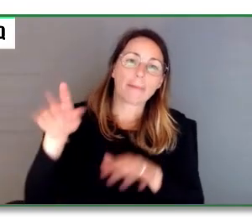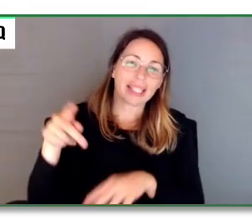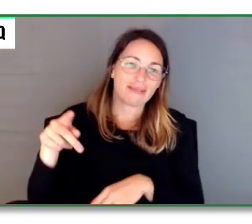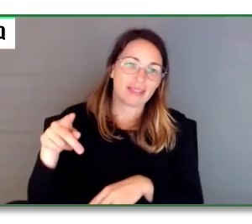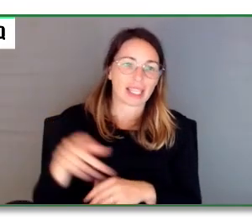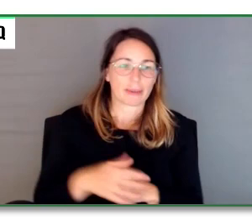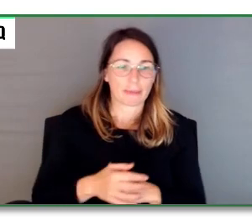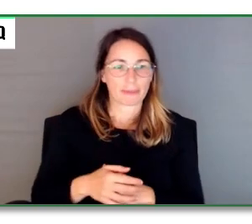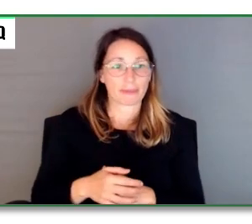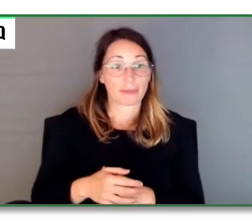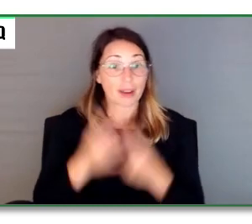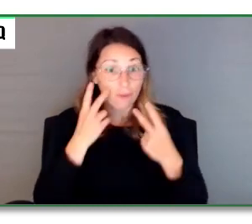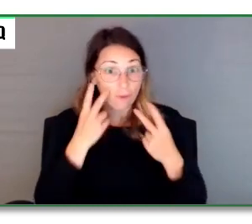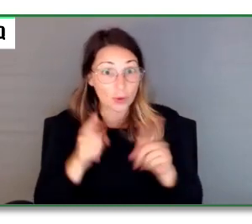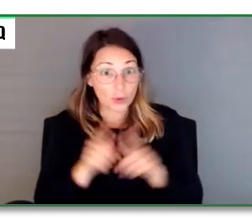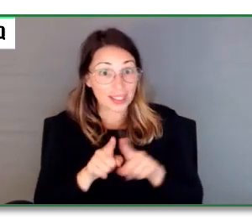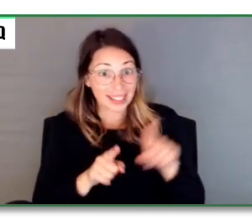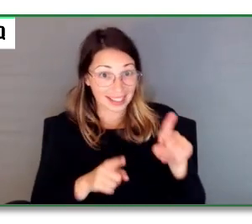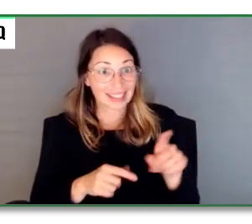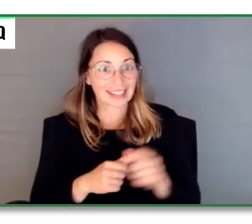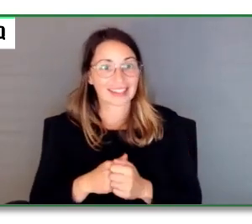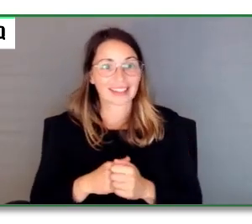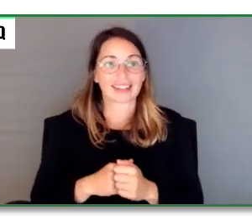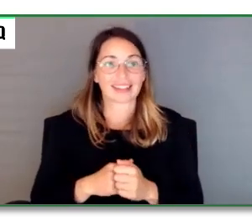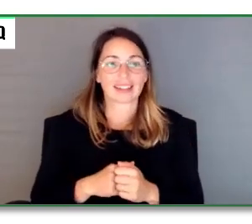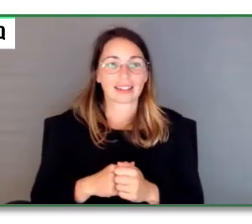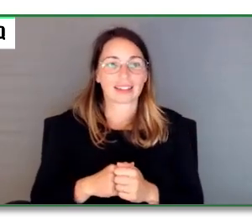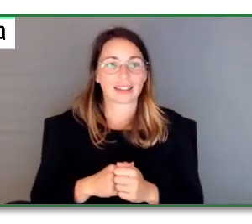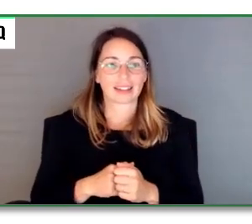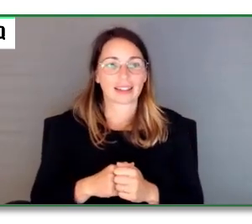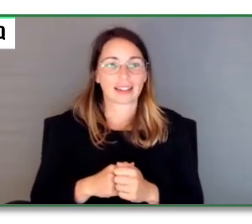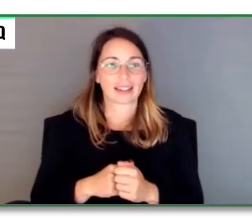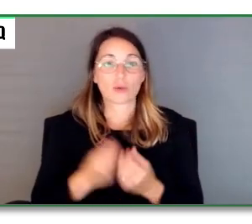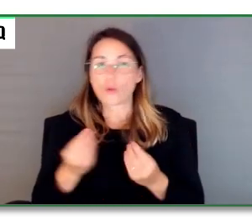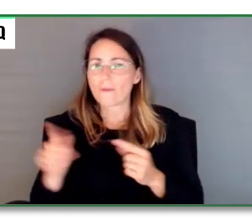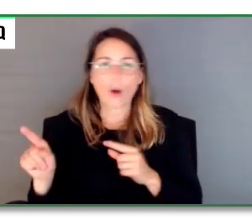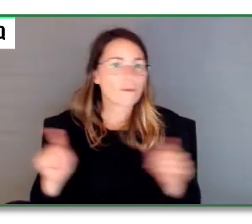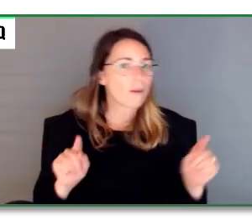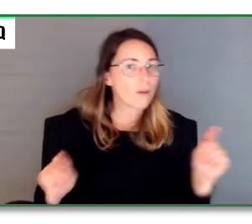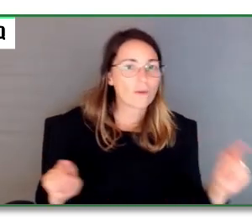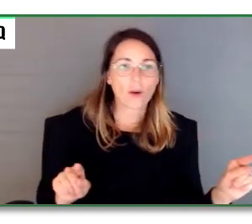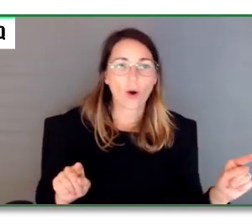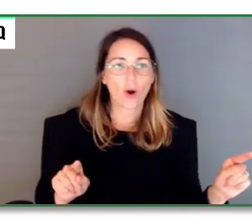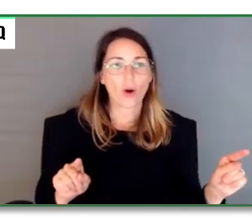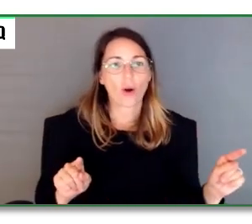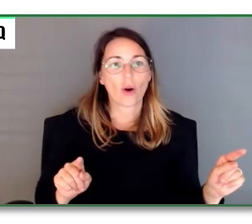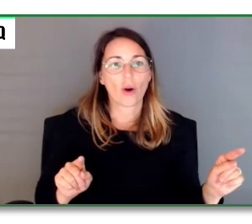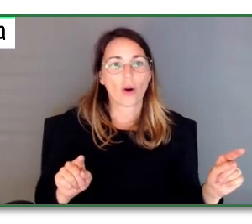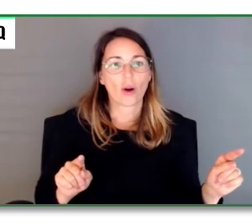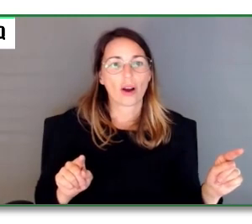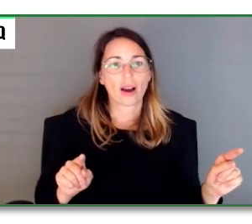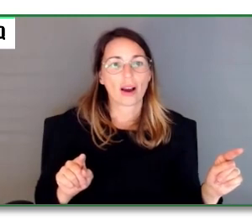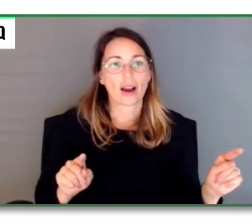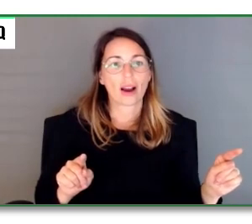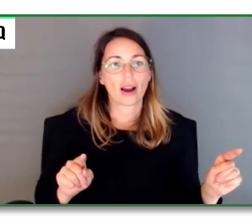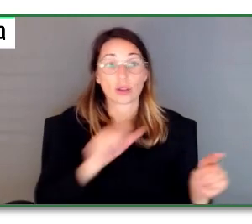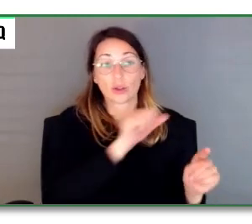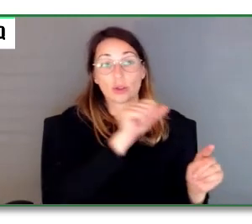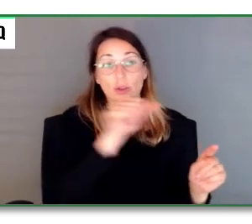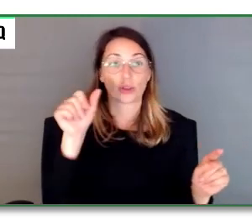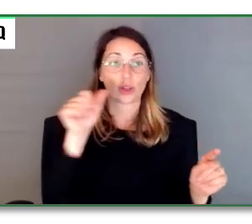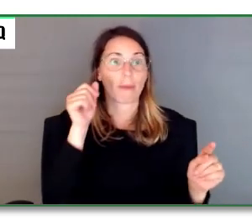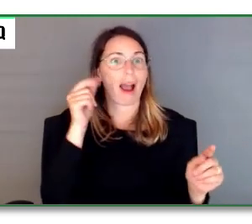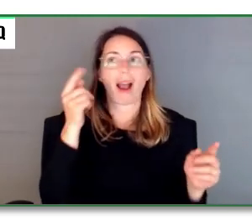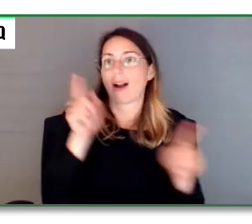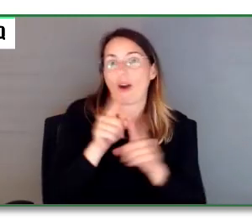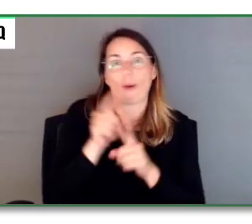voir où vous pouvez aller. Ça, c'est limité uniquement par votre imagination. Certains